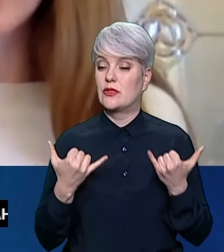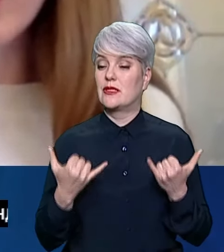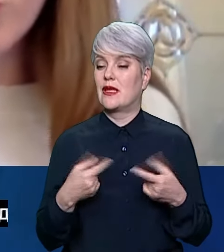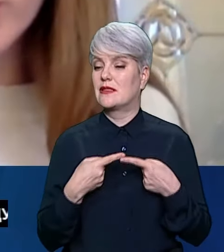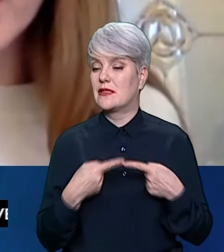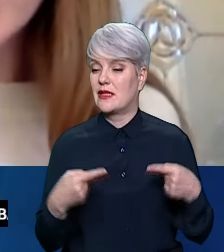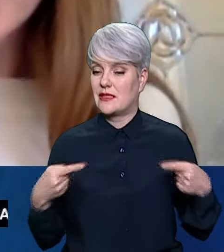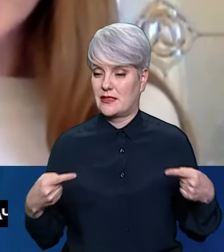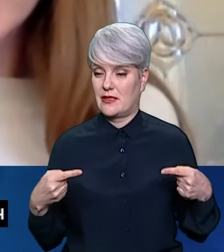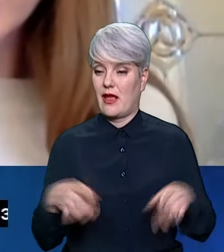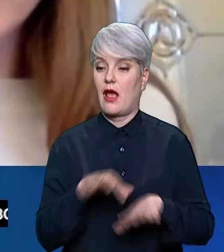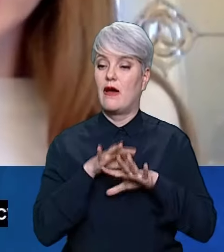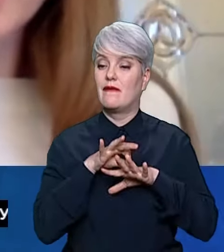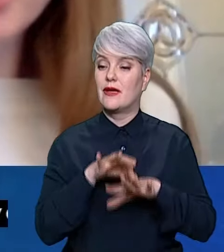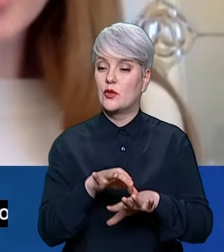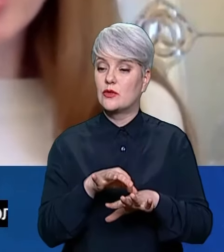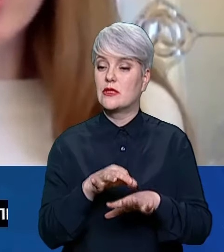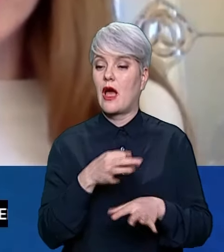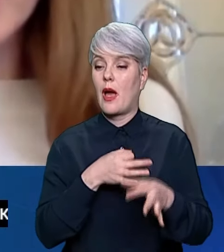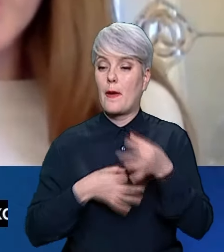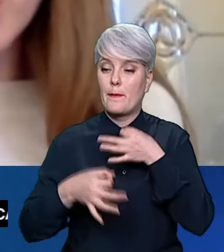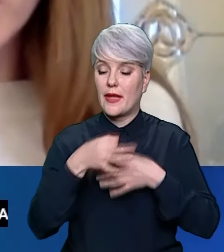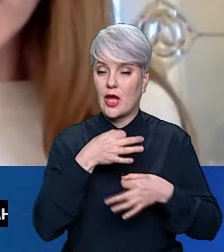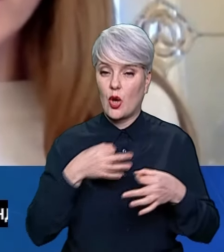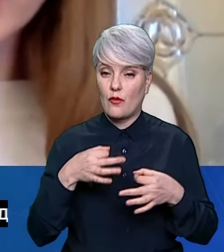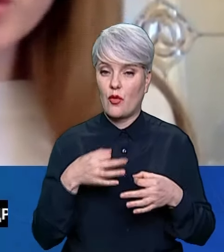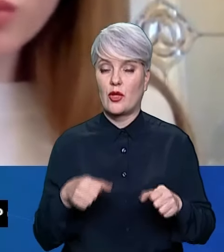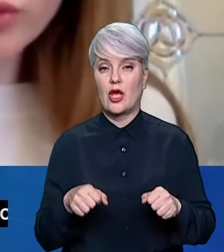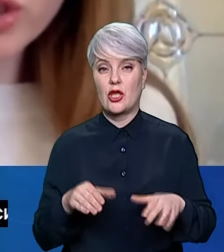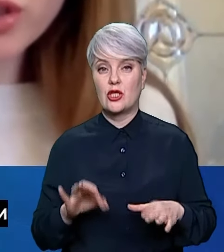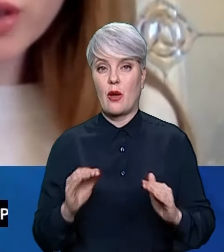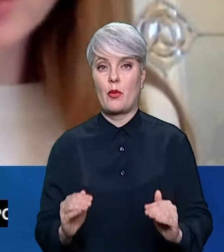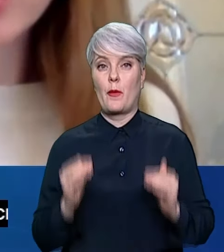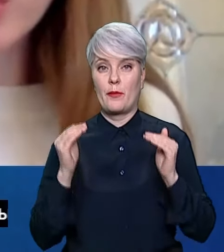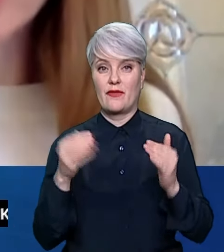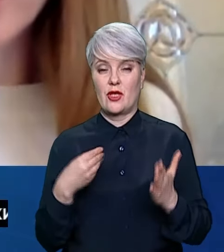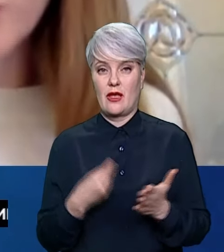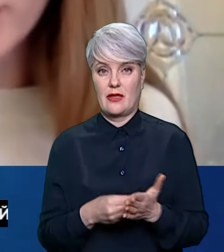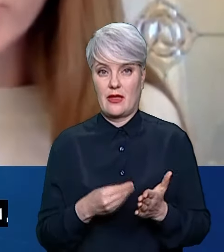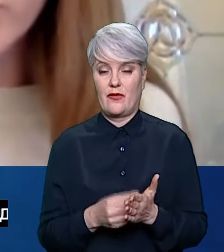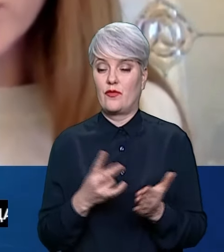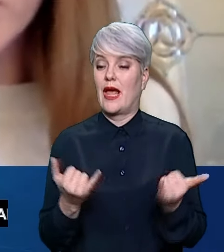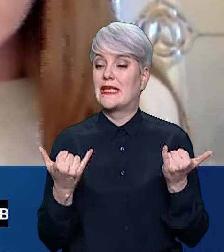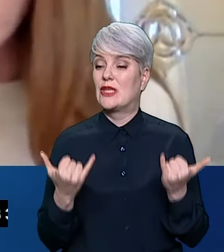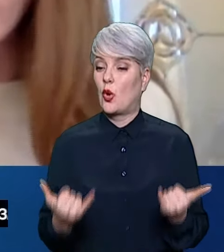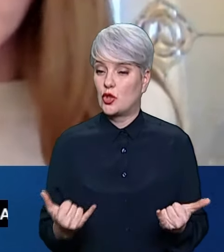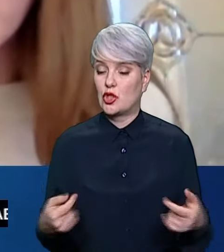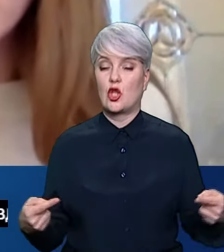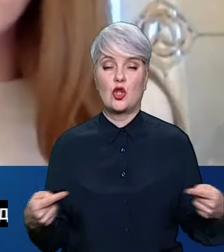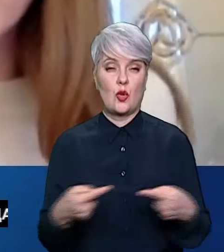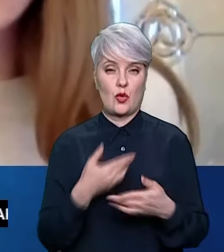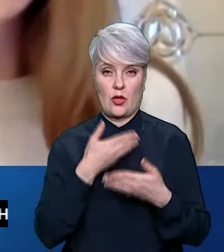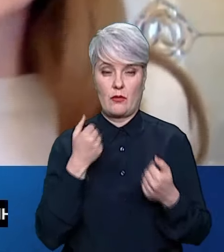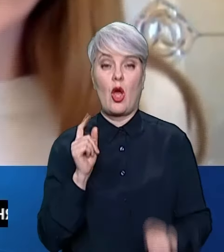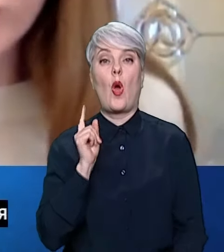ведуться переговори і там рішення щодо підвищення тарифів на сьогоднішній день точно немає. Однак, як сказав